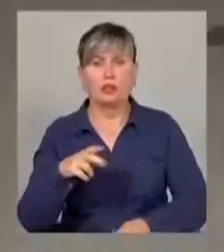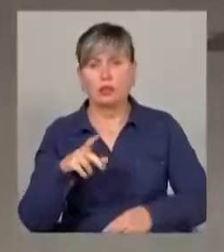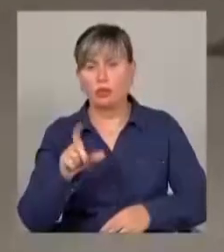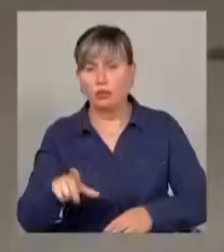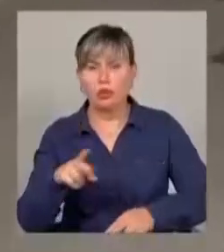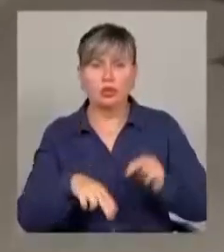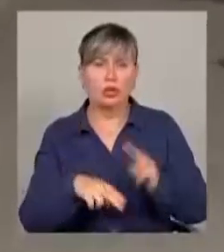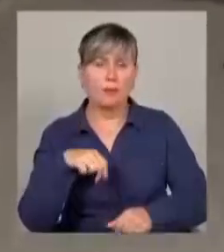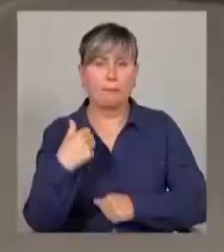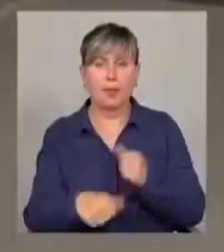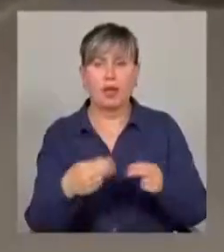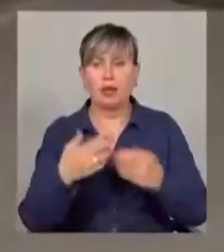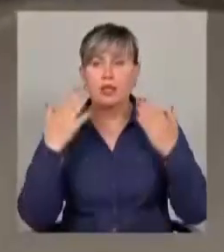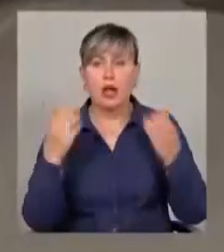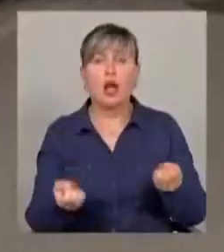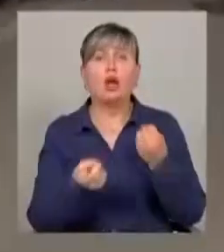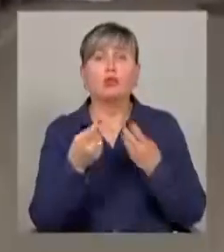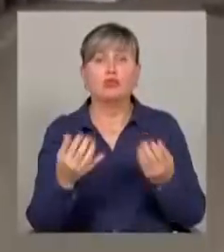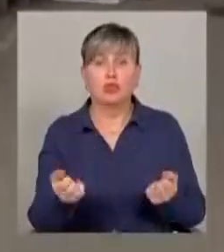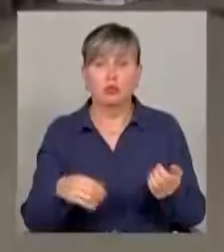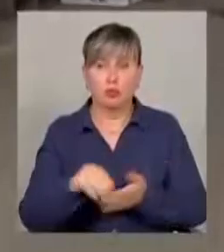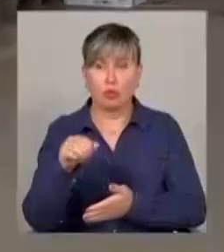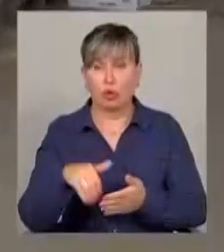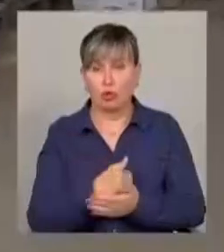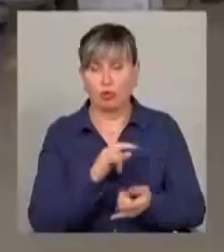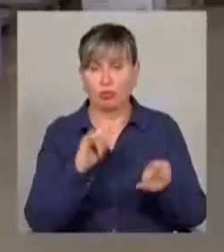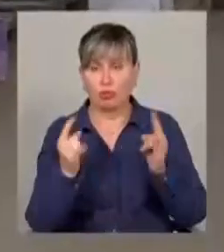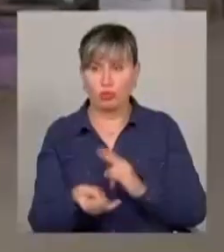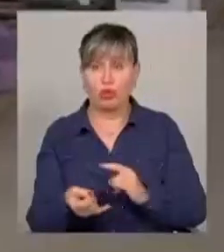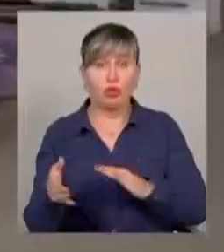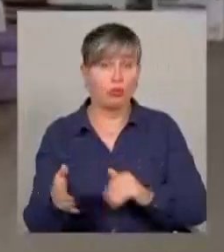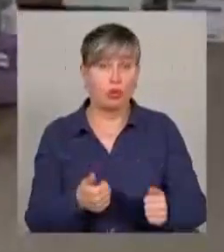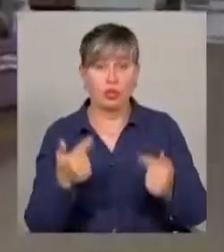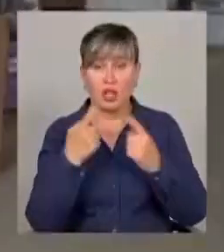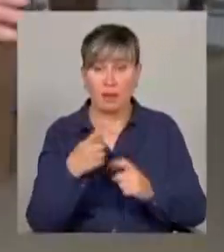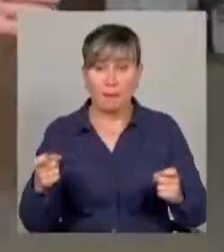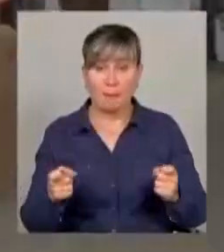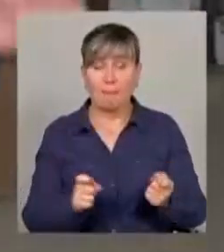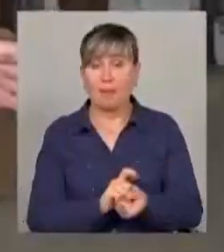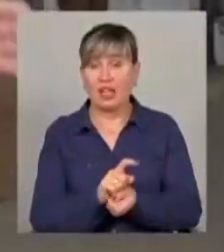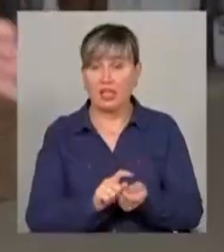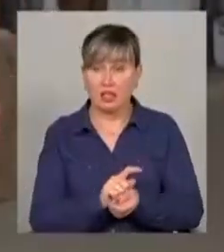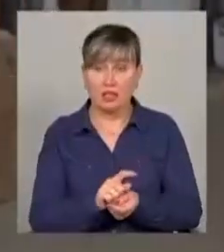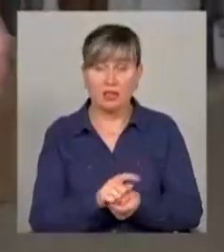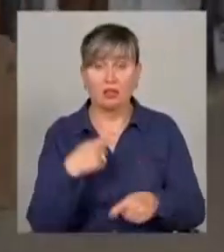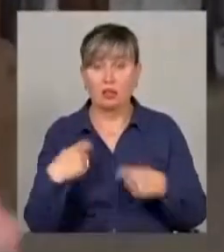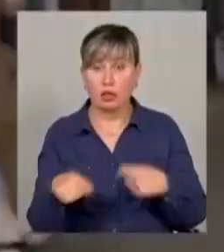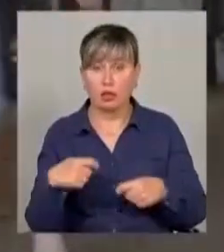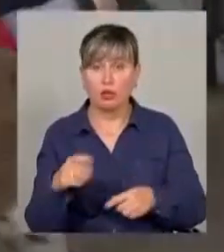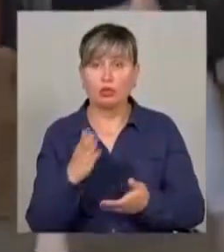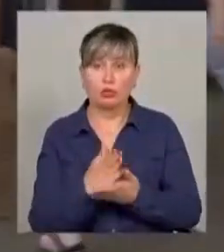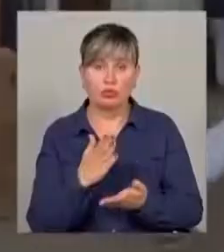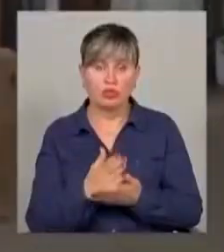которые попросту не знают, откуда им взять деньги на покупку нового бутика. Ведь после объявленной модернизации торговля на рынке